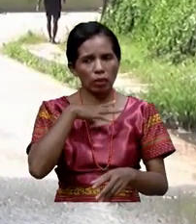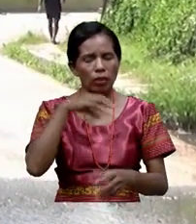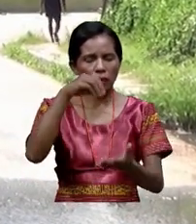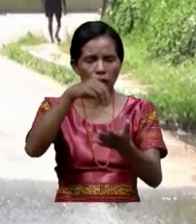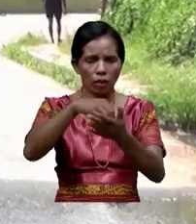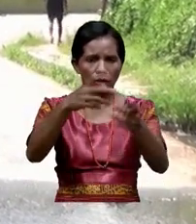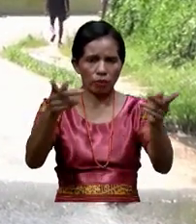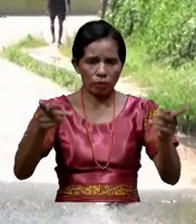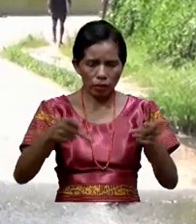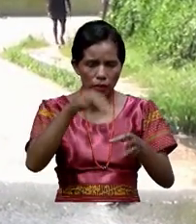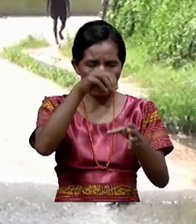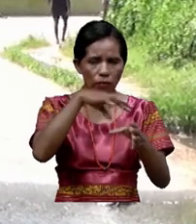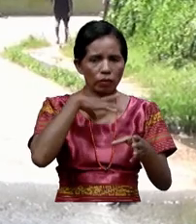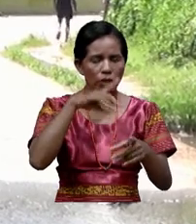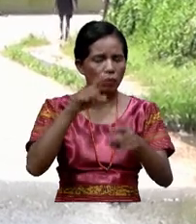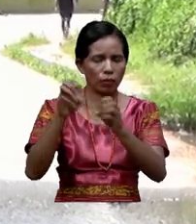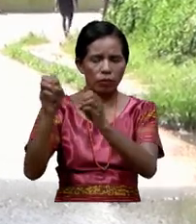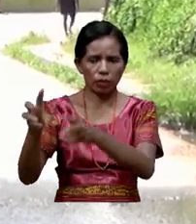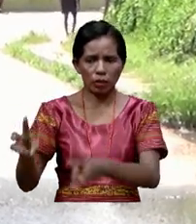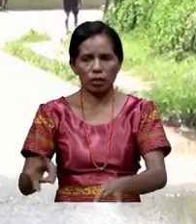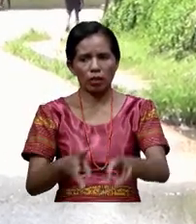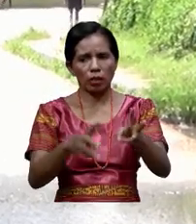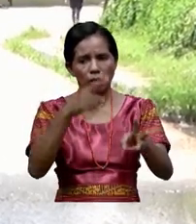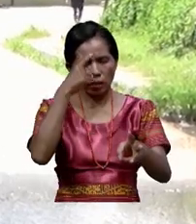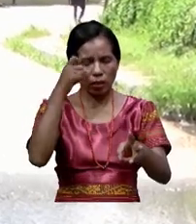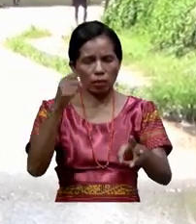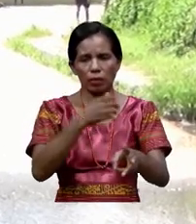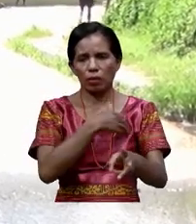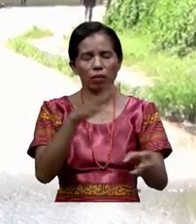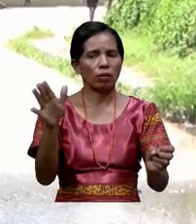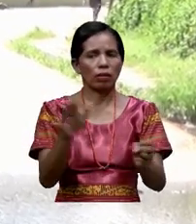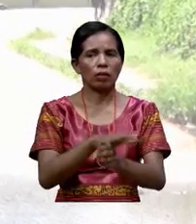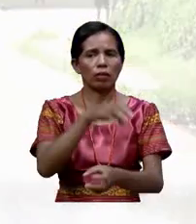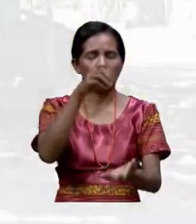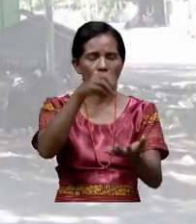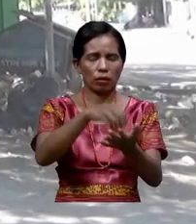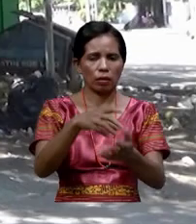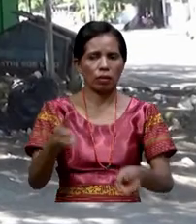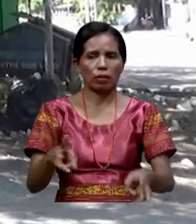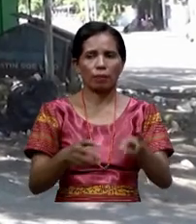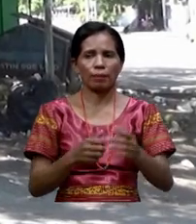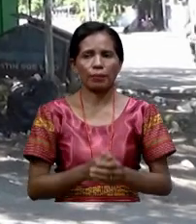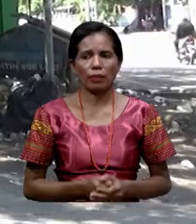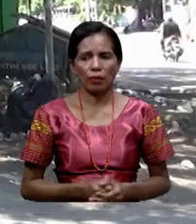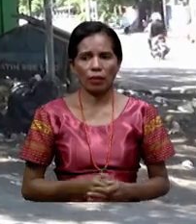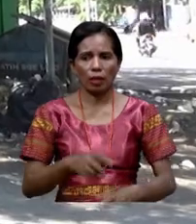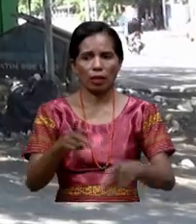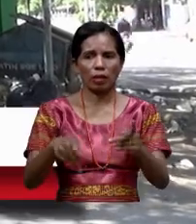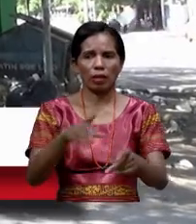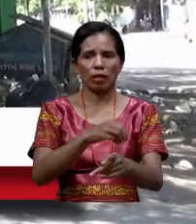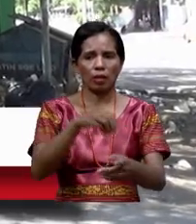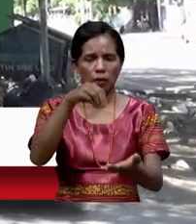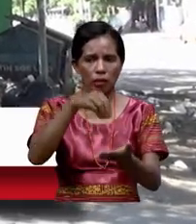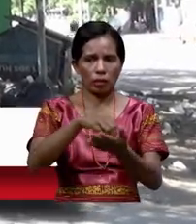fatin la bele soy be estrada tamal lisu fatin sita kuna kono soy tebe estrada nomas roh hana biasa ema sahene ema tung